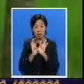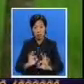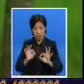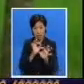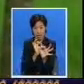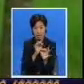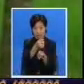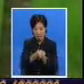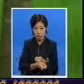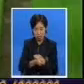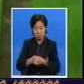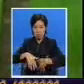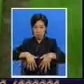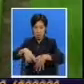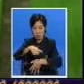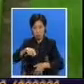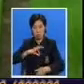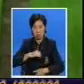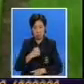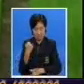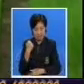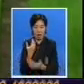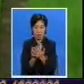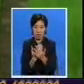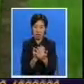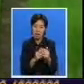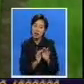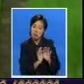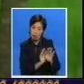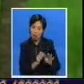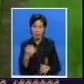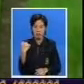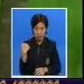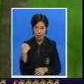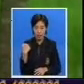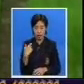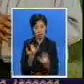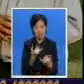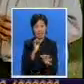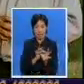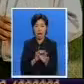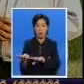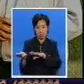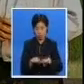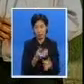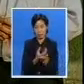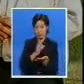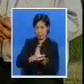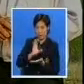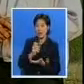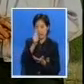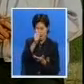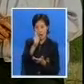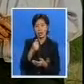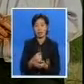จากผู้ฝากนะครับเพราะกันธกส.พร้อมแล้วก็พร้อมที่จะจ่ายทันทีขณะนี้นะครับซึ่งคอรม